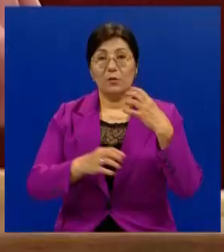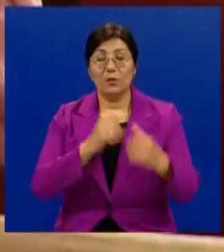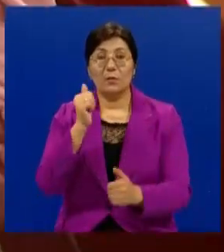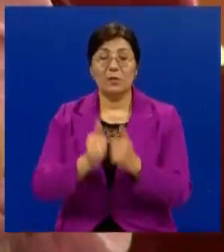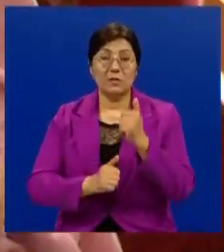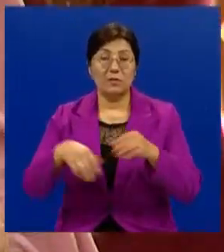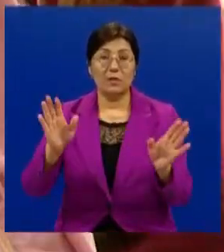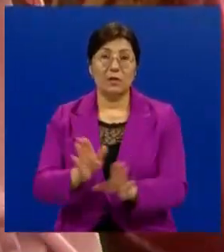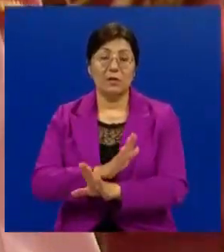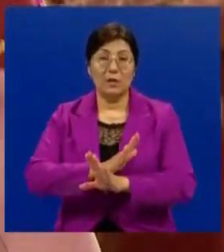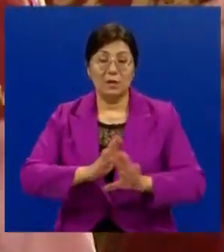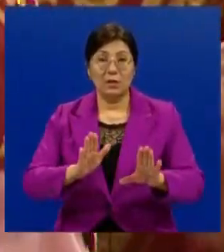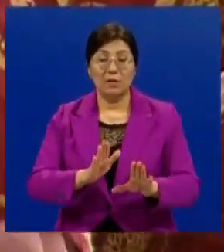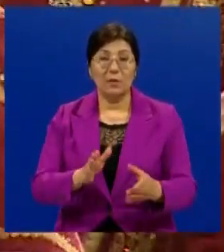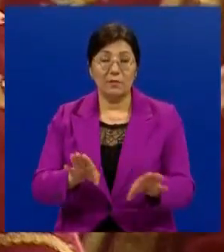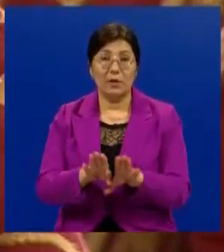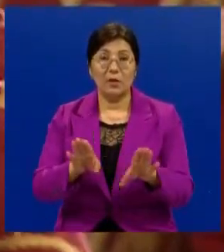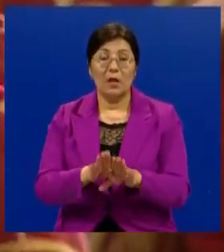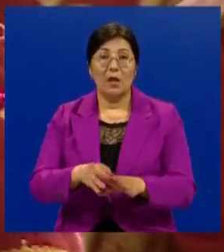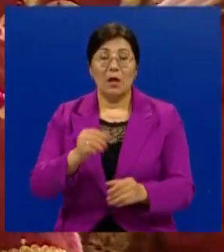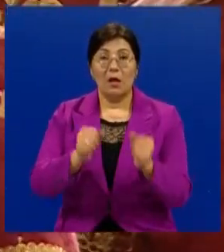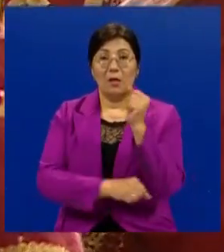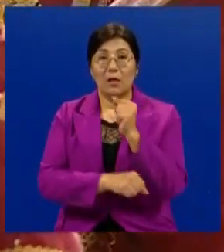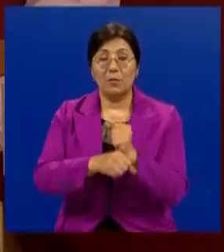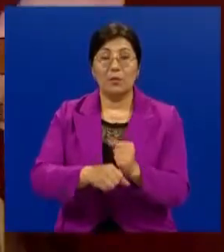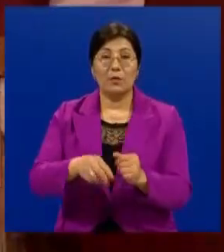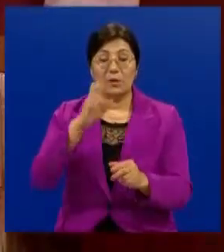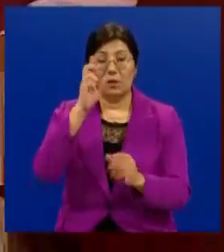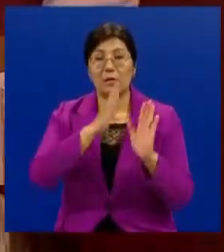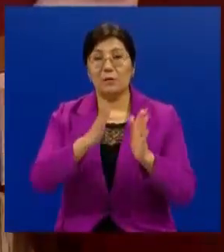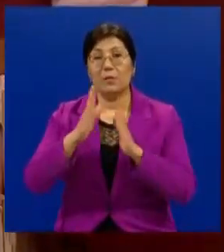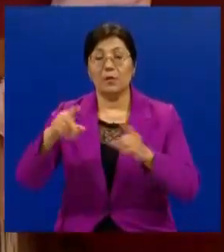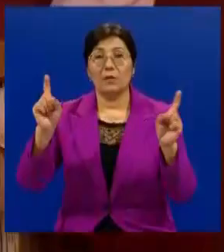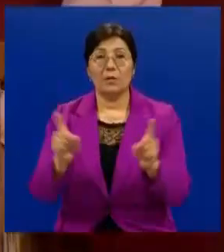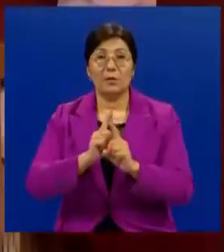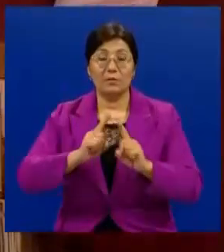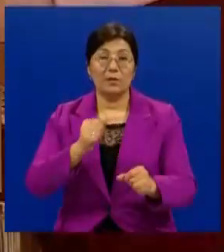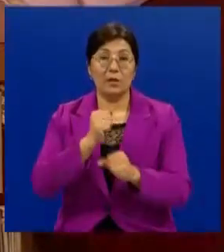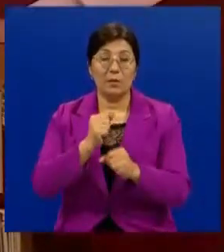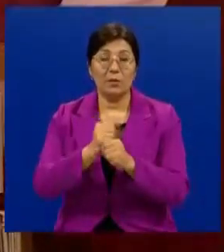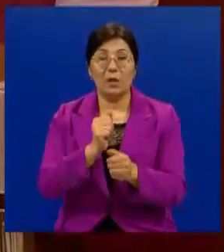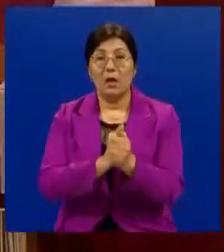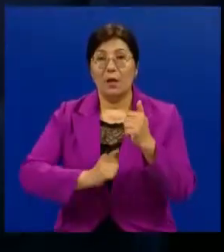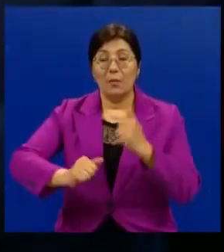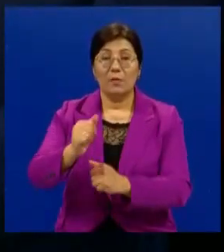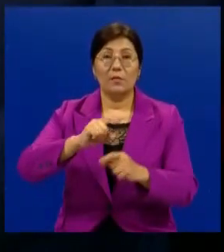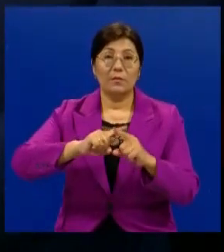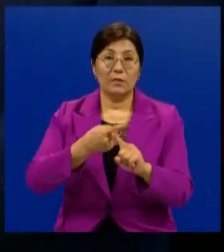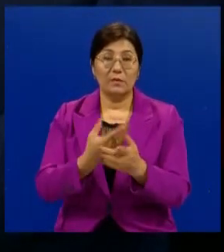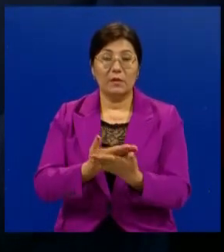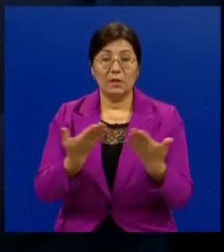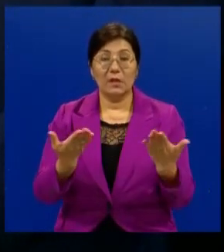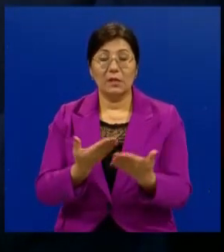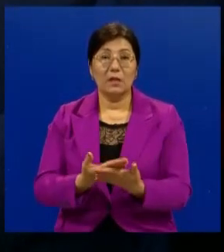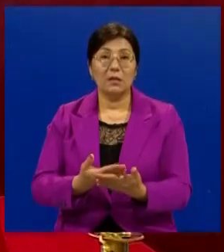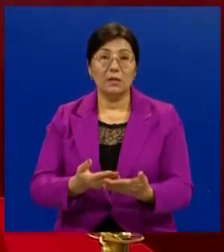вокалисты в числе мировых звезд. А работники библиотек, музеев и архивов работают по самым передовым научным технологиям. Обращаясь к